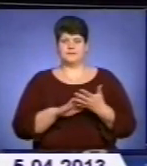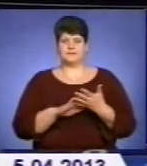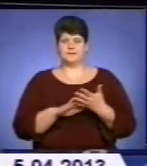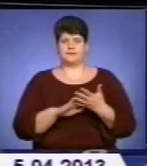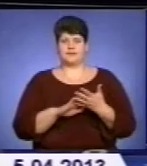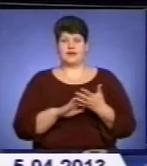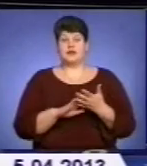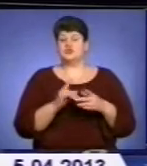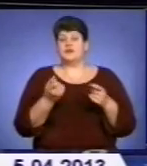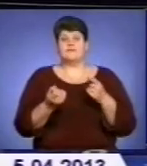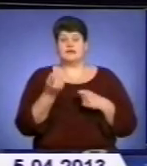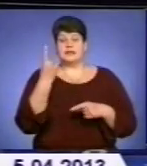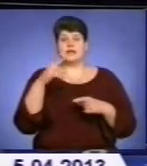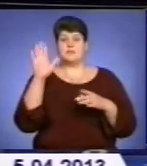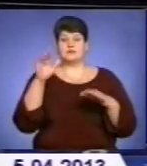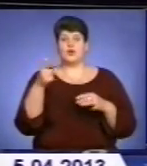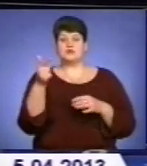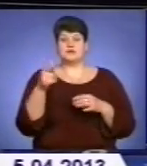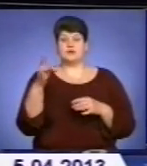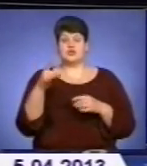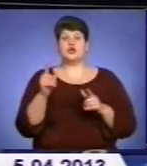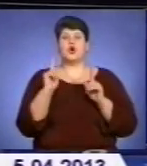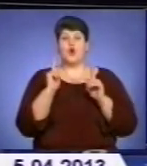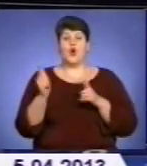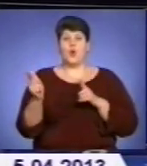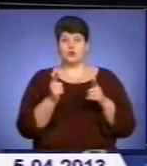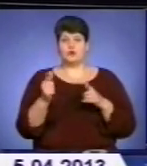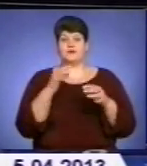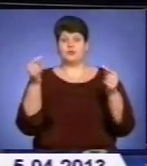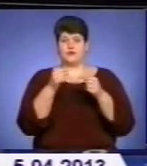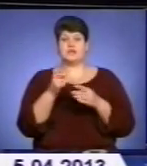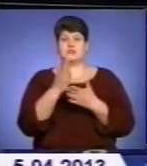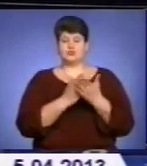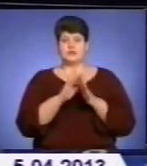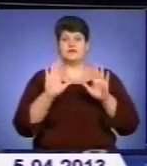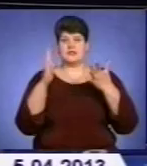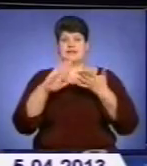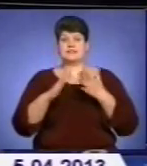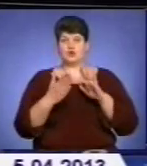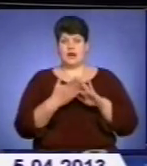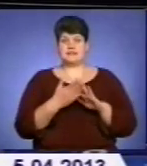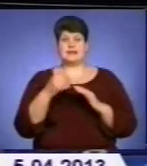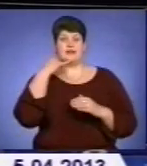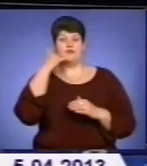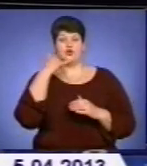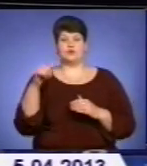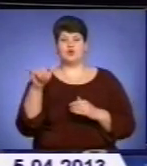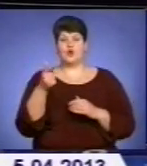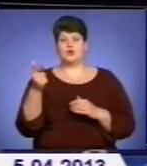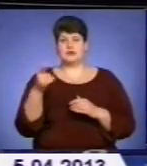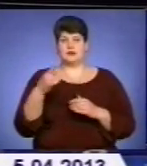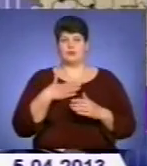виникли паводки у Гусятинському районі? Чи готові відповідні служби до надзвичайних ситуацій? Телефоном із Гусятина моя колега Оксана